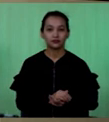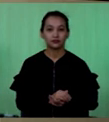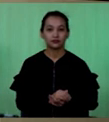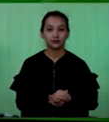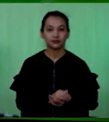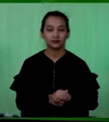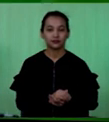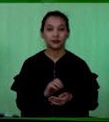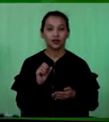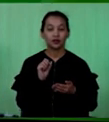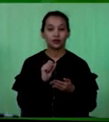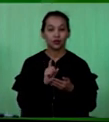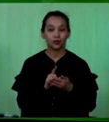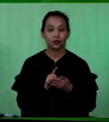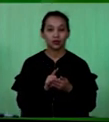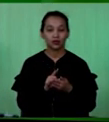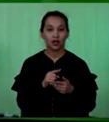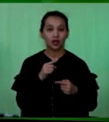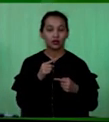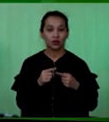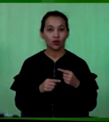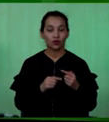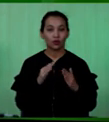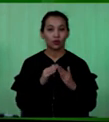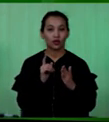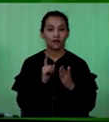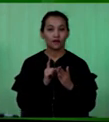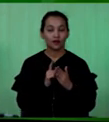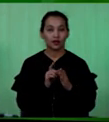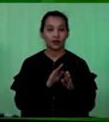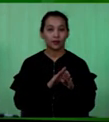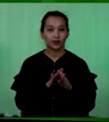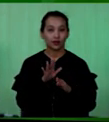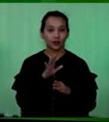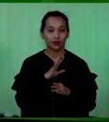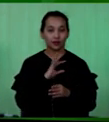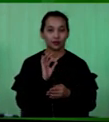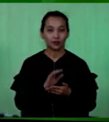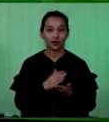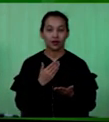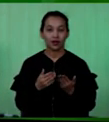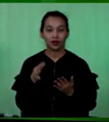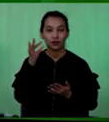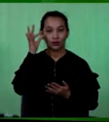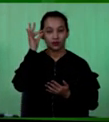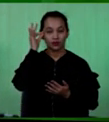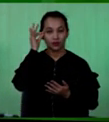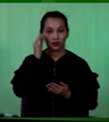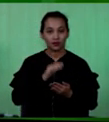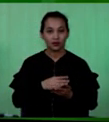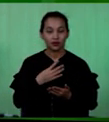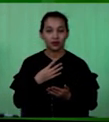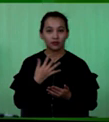Ushbu topshiriq asosida biz uyga vazifani bajargan edik. Agar yodingizda bo'lsa,